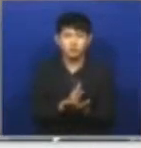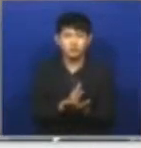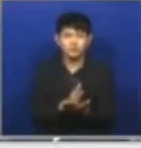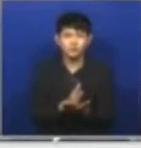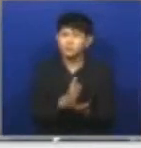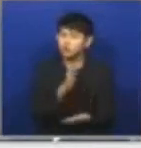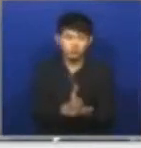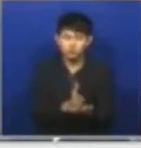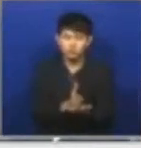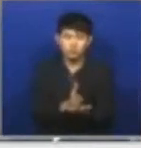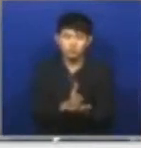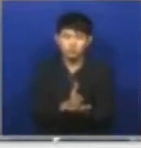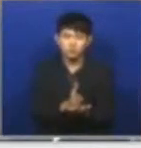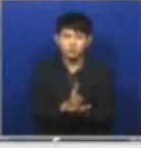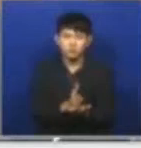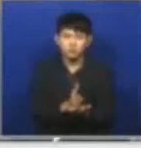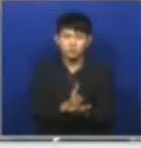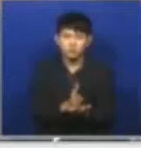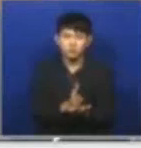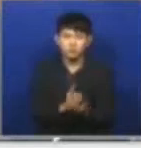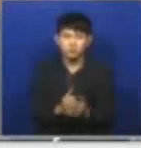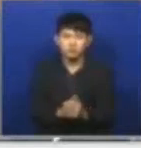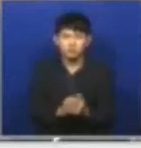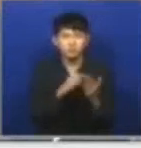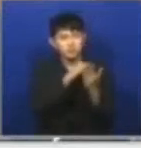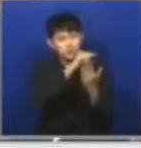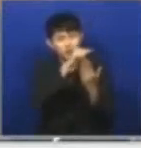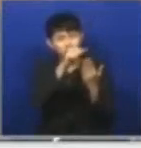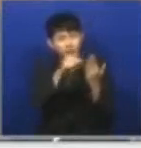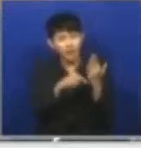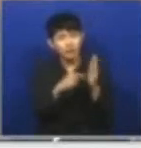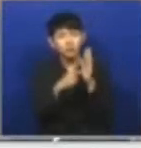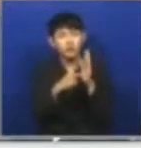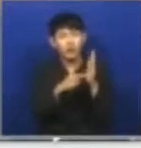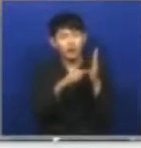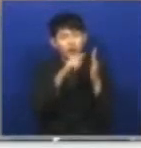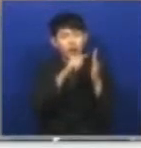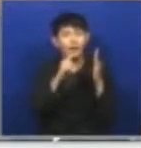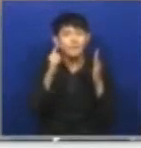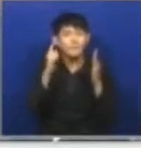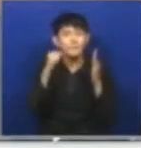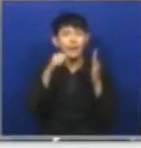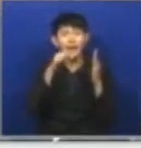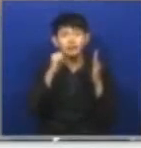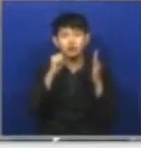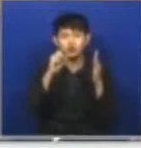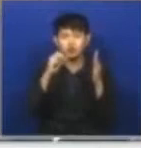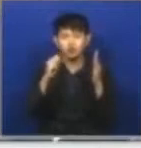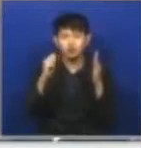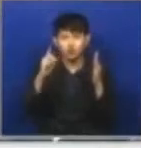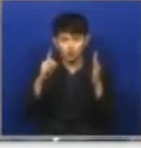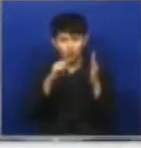หยุดชะงักชายแดนจากแม่สอดมาเชียงใหม่กิ่วผาวอ